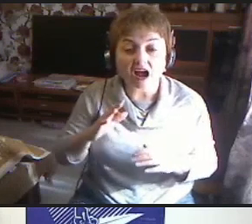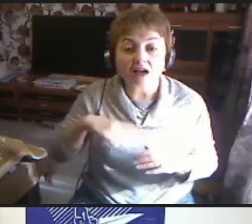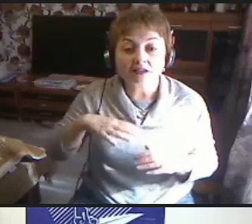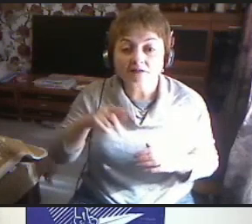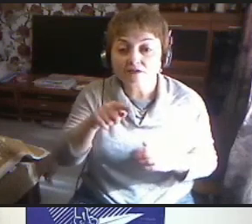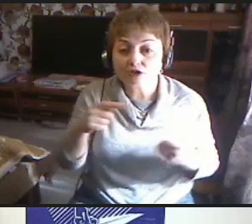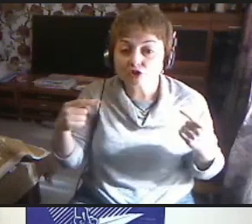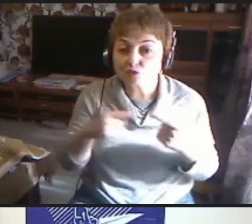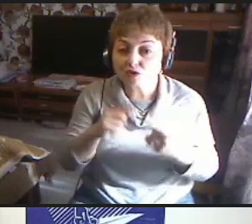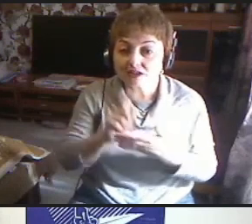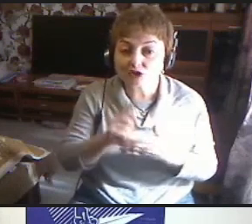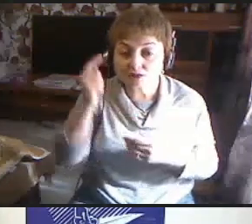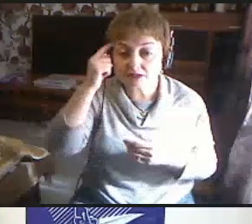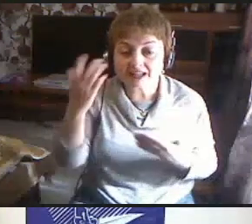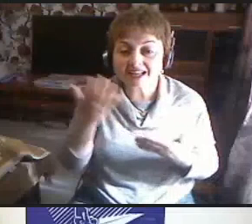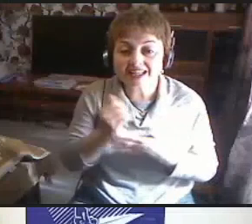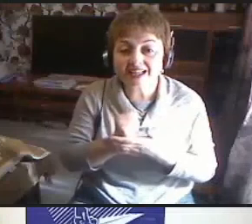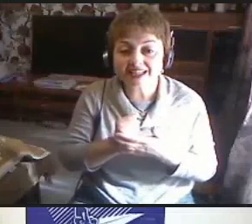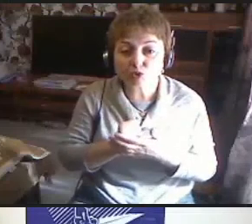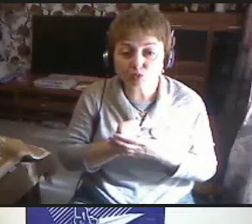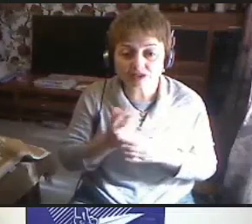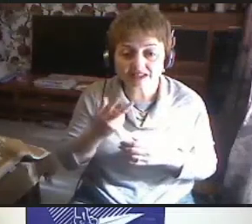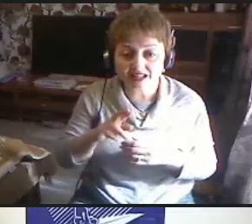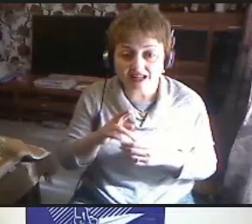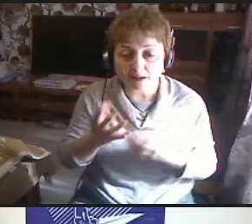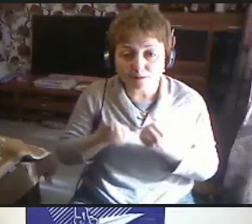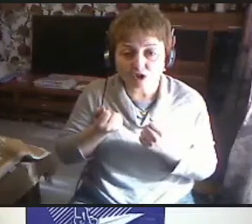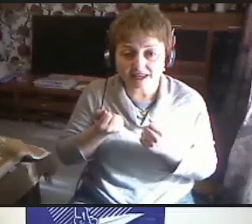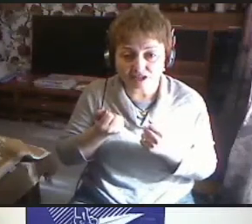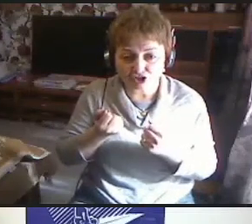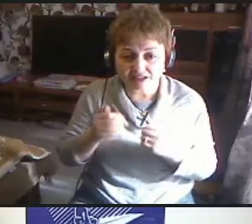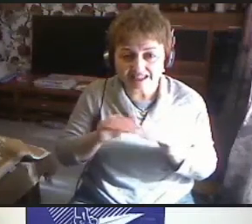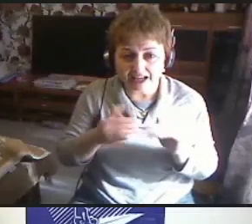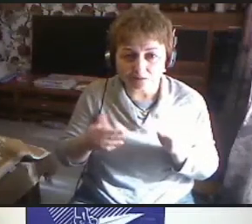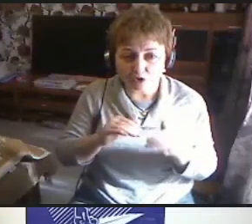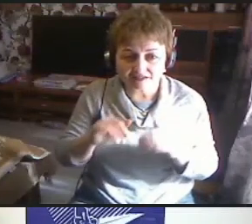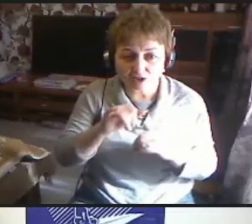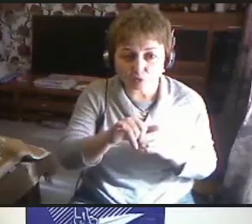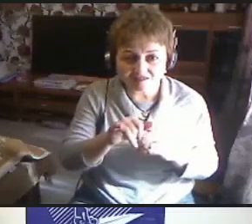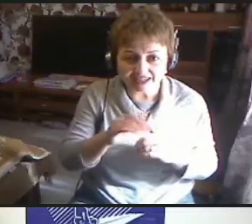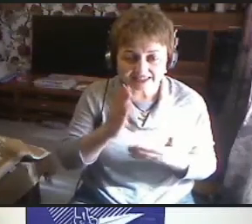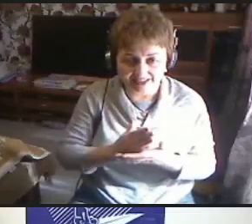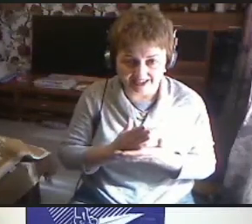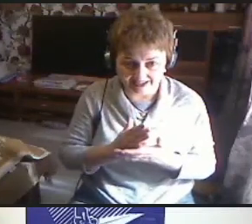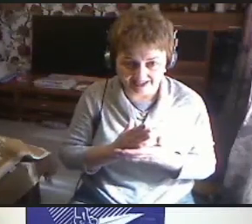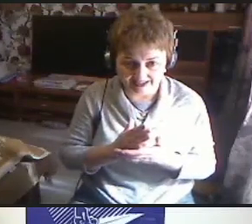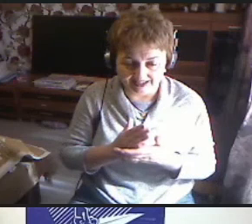должны четко понимать, какие ресурсы для поддержки взаимодействия у вас